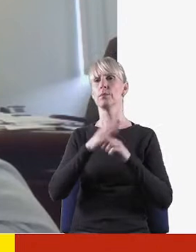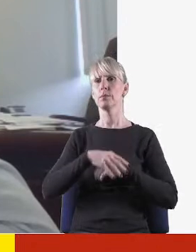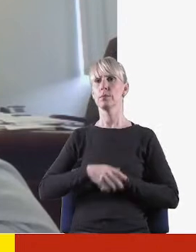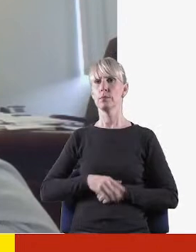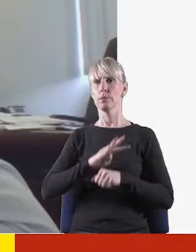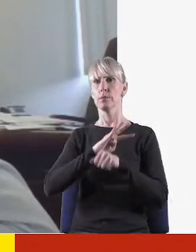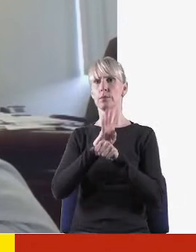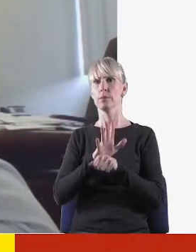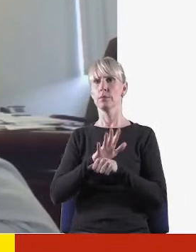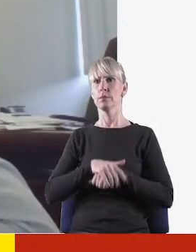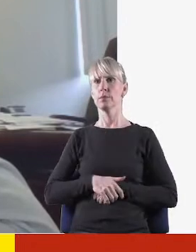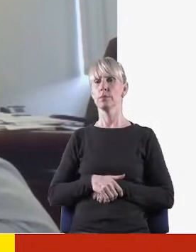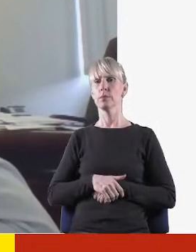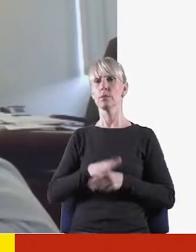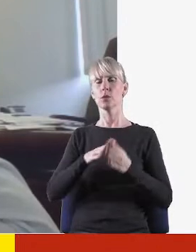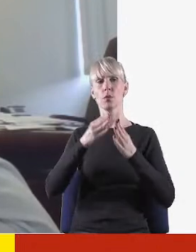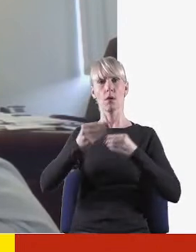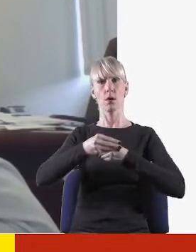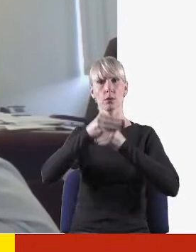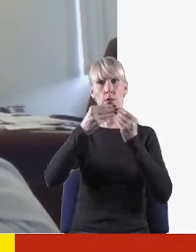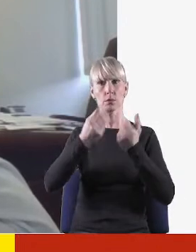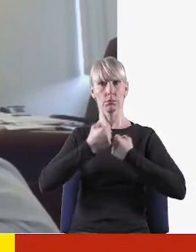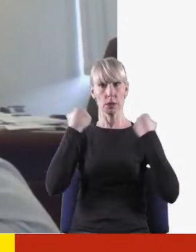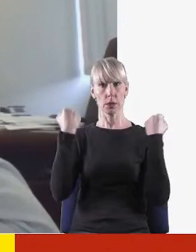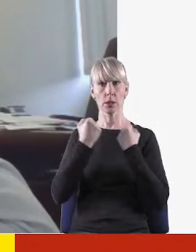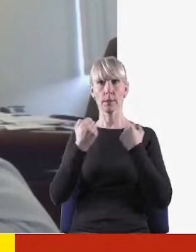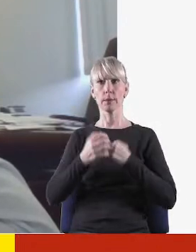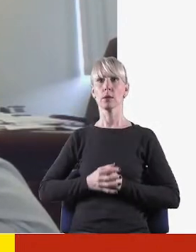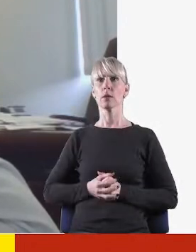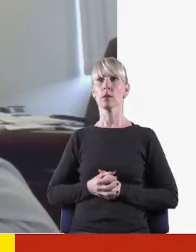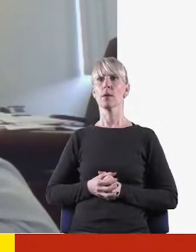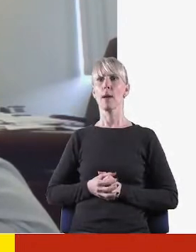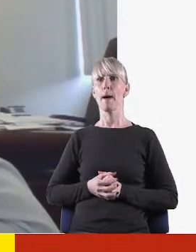się dość dynamicznie.